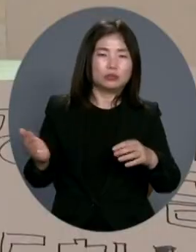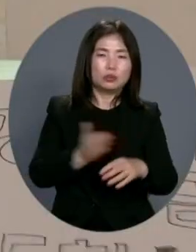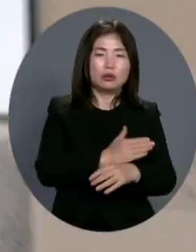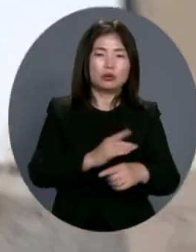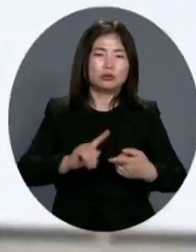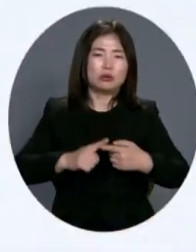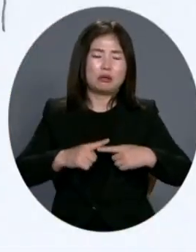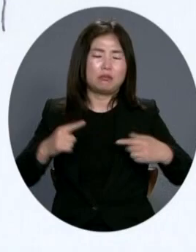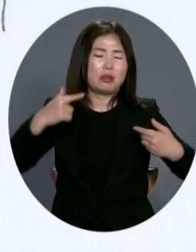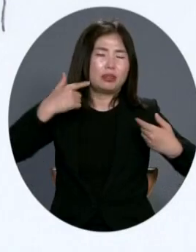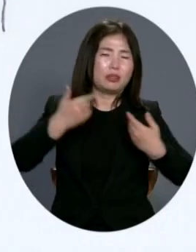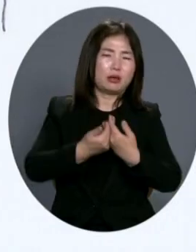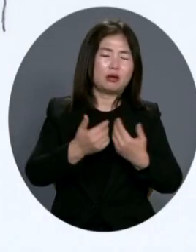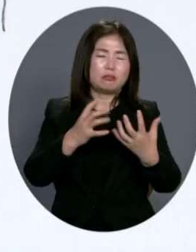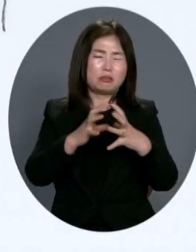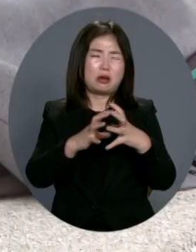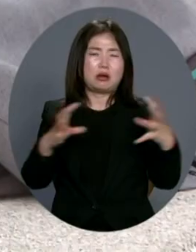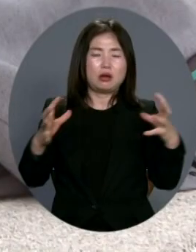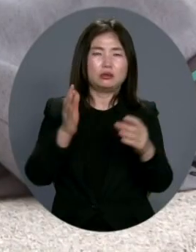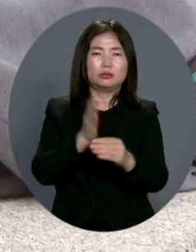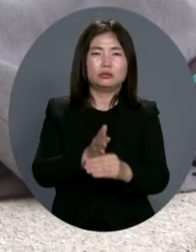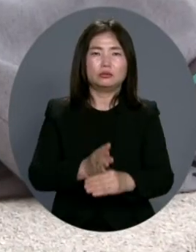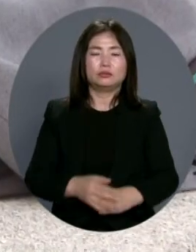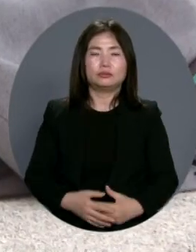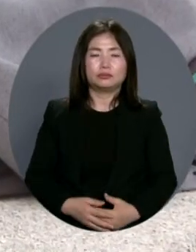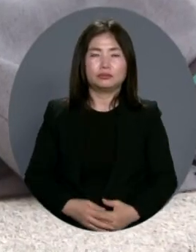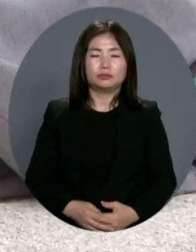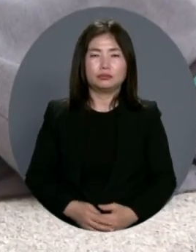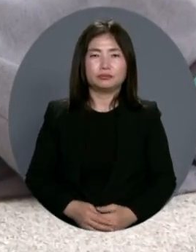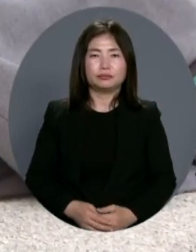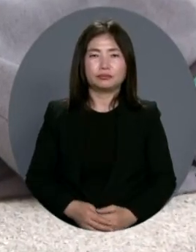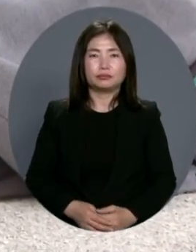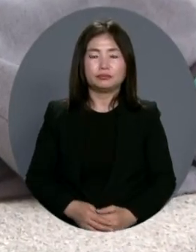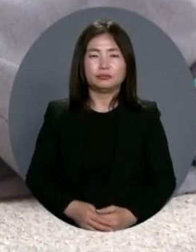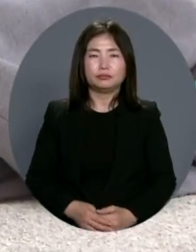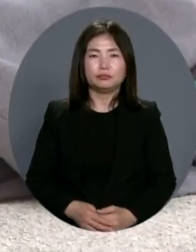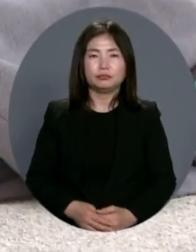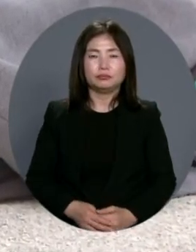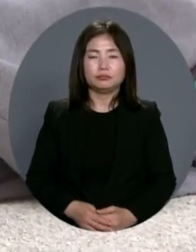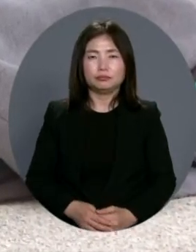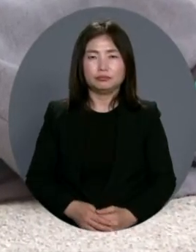거센 반발과 논란에 휩싸였습니다. MBC 뉴스 박재영입니다.